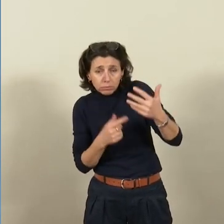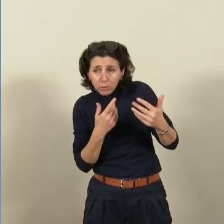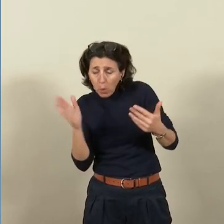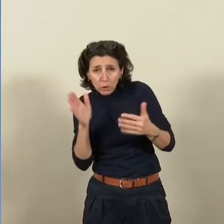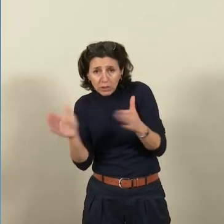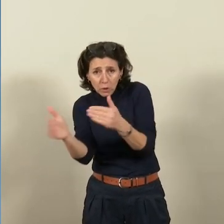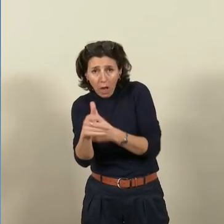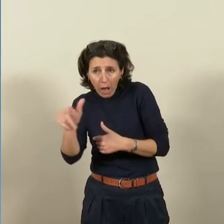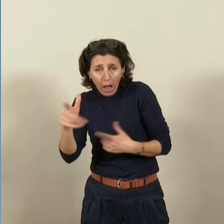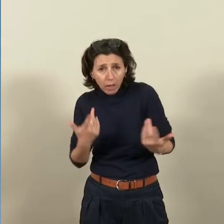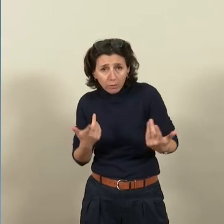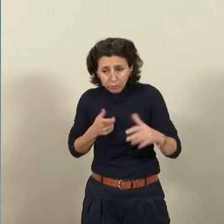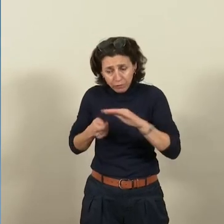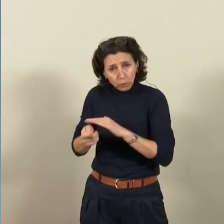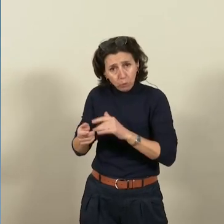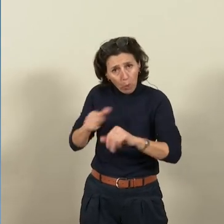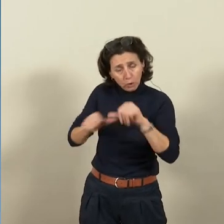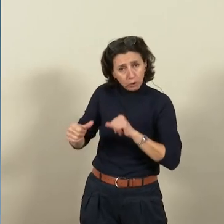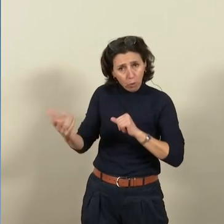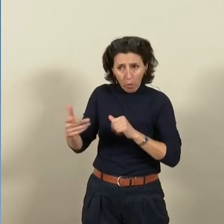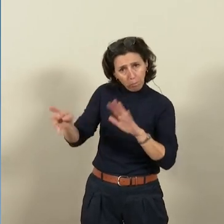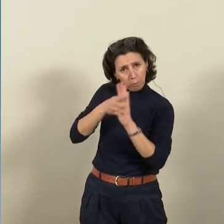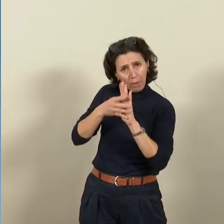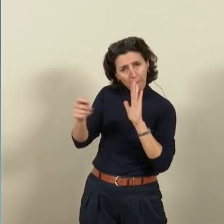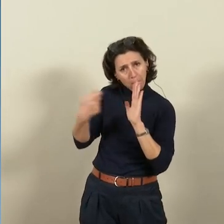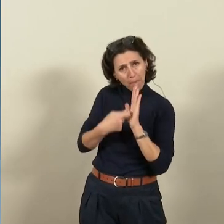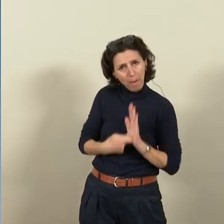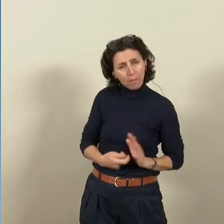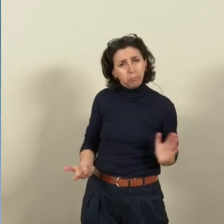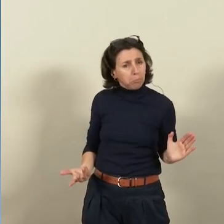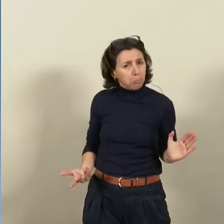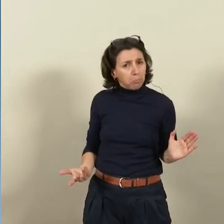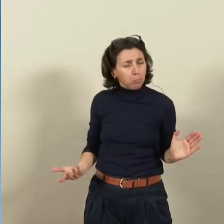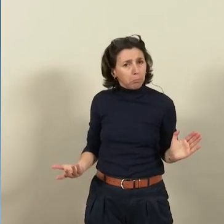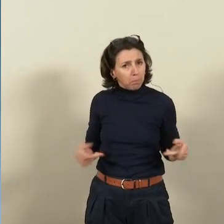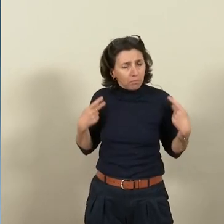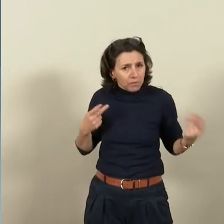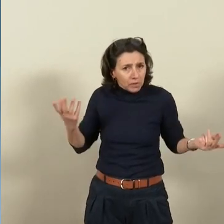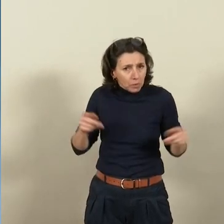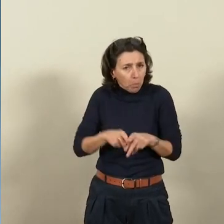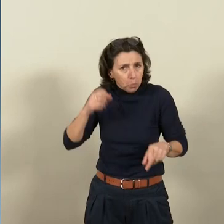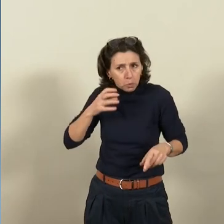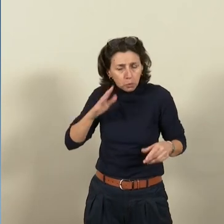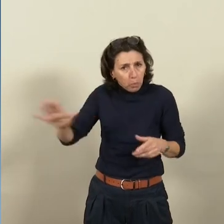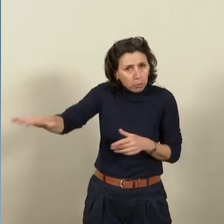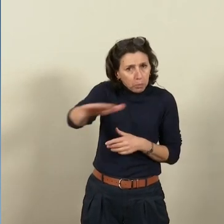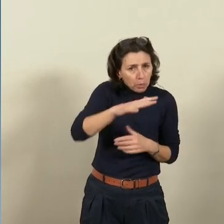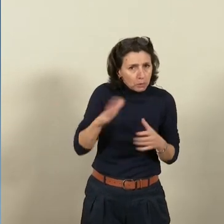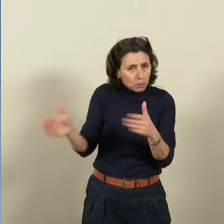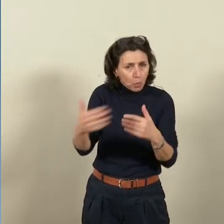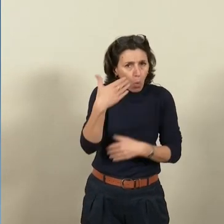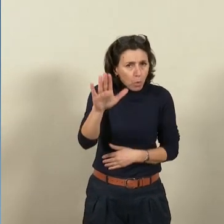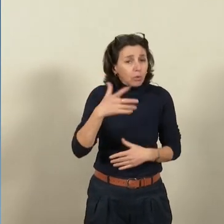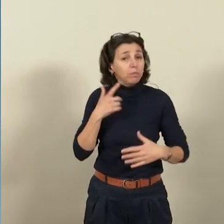l'ensemble des financements publics concernant tous les acteurs euh de notre ville au milieu des agissant avec des